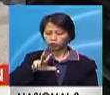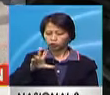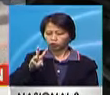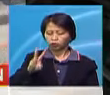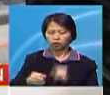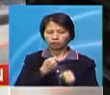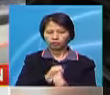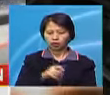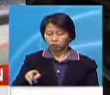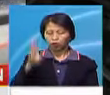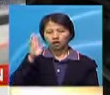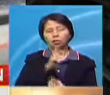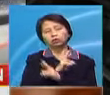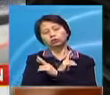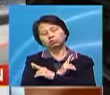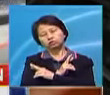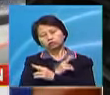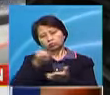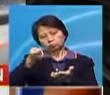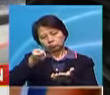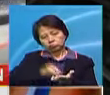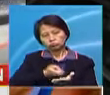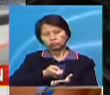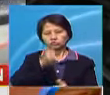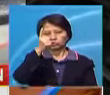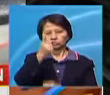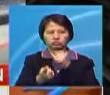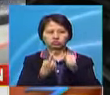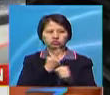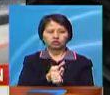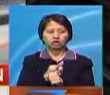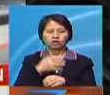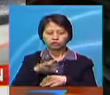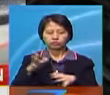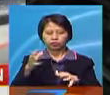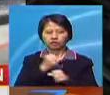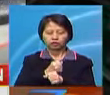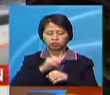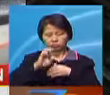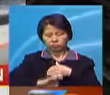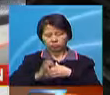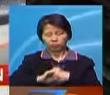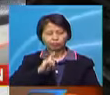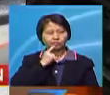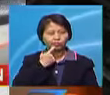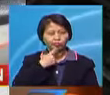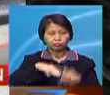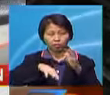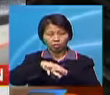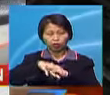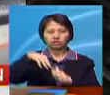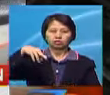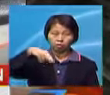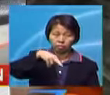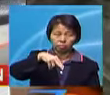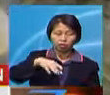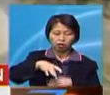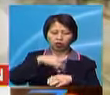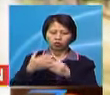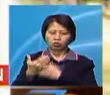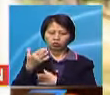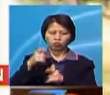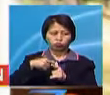tahun, Syaban bakal berehat dari aksi golf sekurang-kurangnya setahun selepas mendapat kecederaan serius tangan dan kaki. Awal bulan